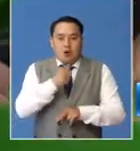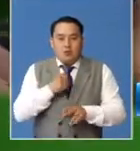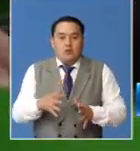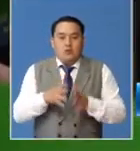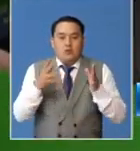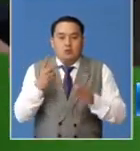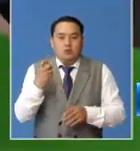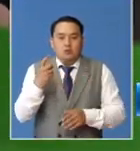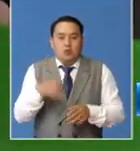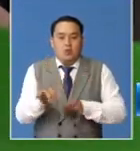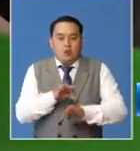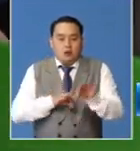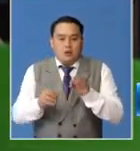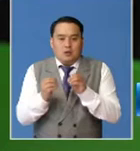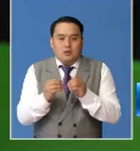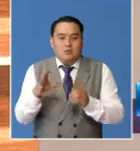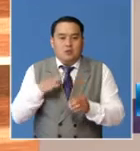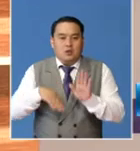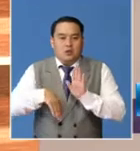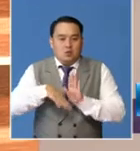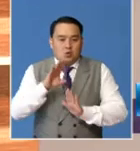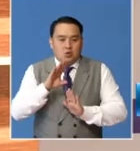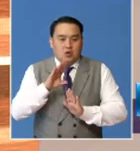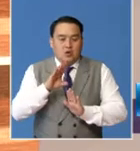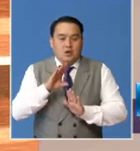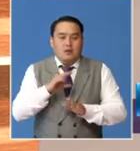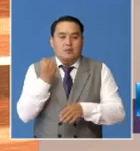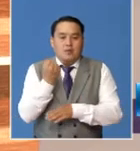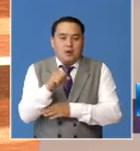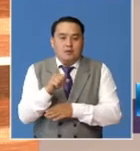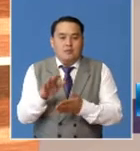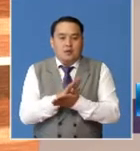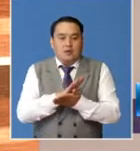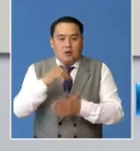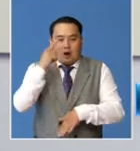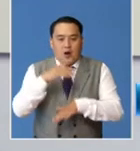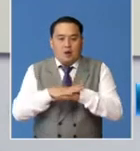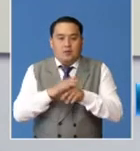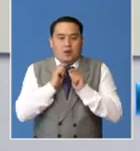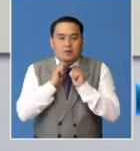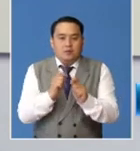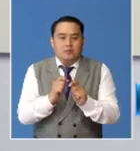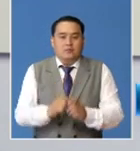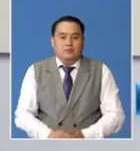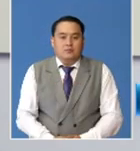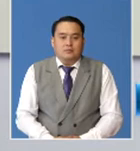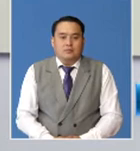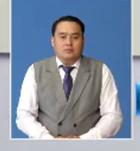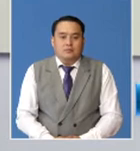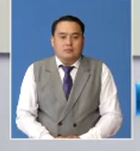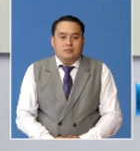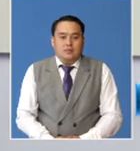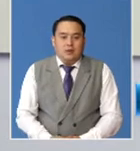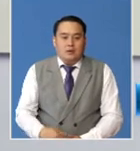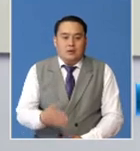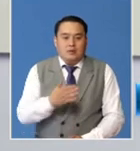100 заявленных проектов 10 были признаны лучшими и стали обладателями грантов Акима. Мы видим некий хороший